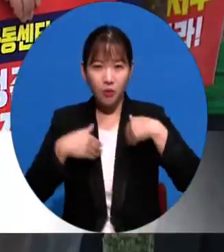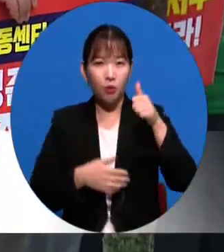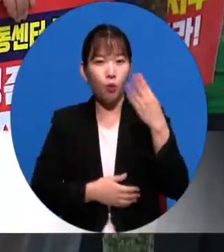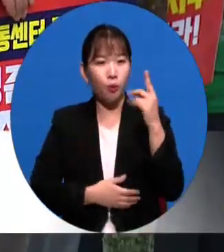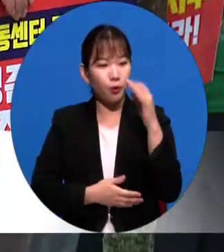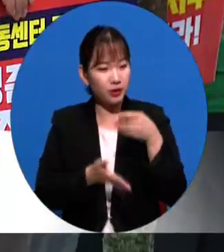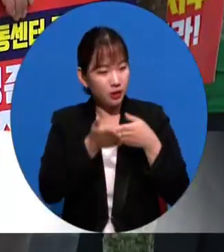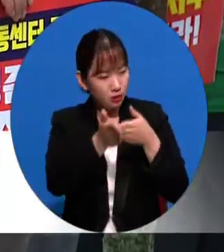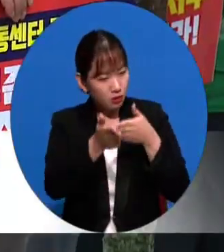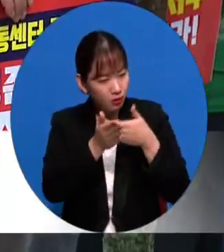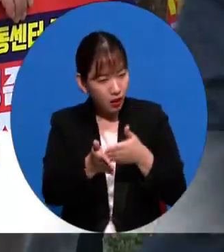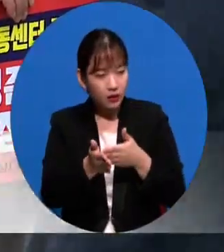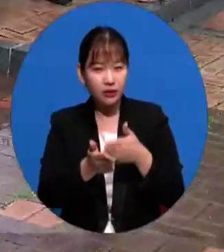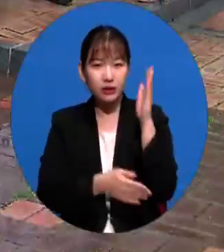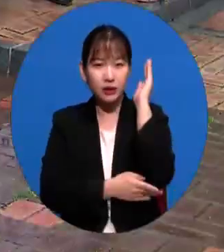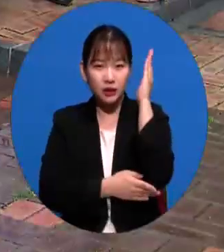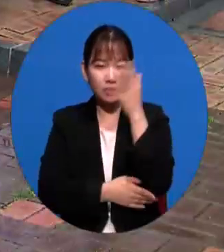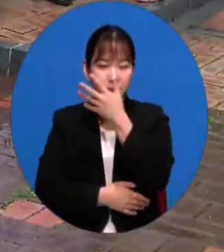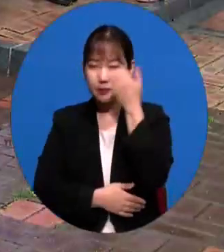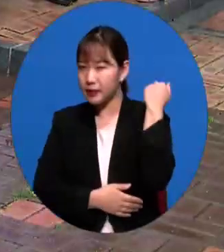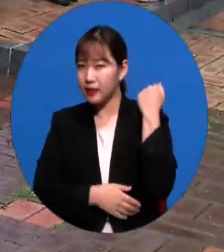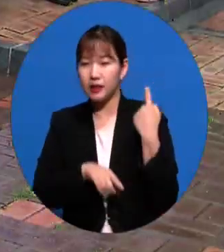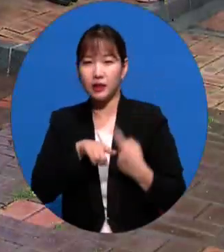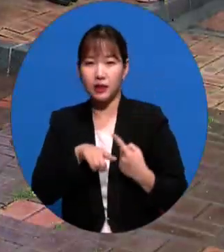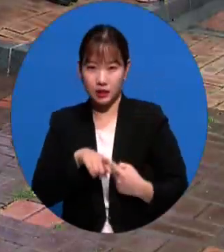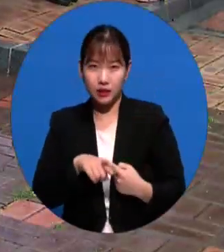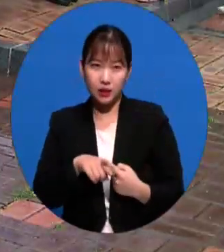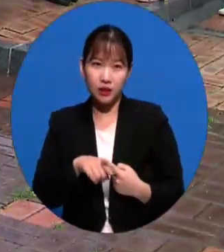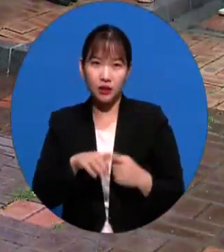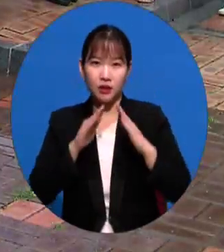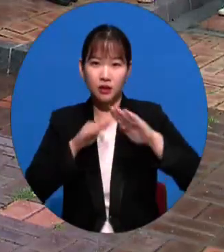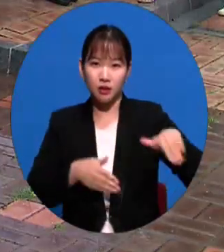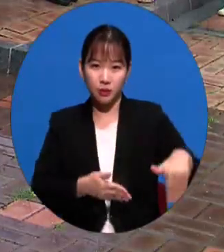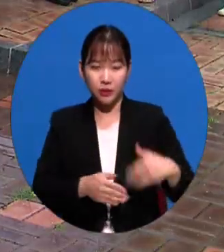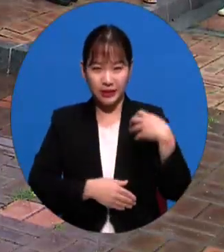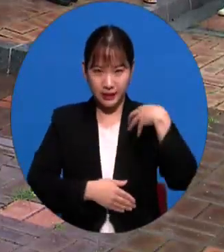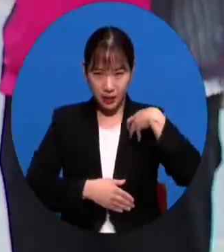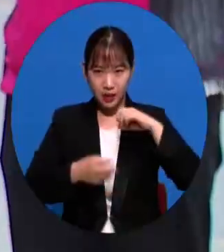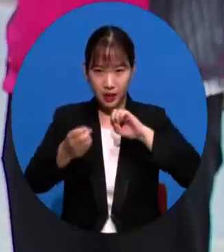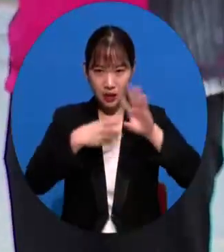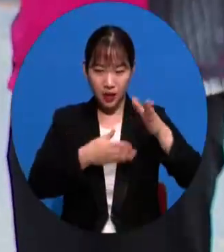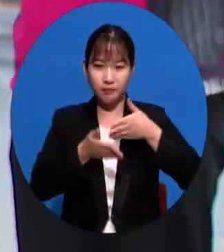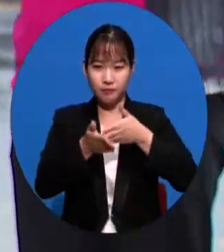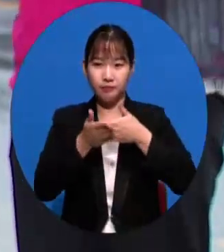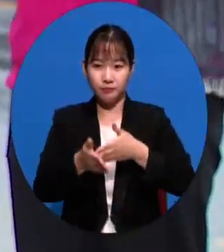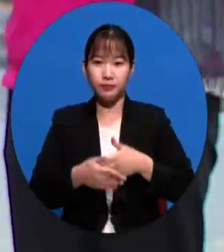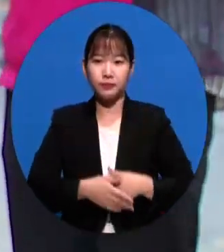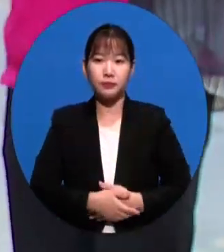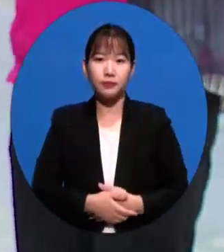호봉제를 요구하는 현장의 목소리를 묵살해왔다며 전라남도에 책임 있는 답변을 촉구했습니다.